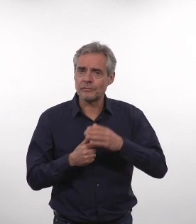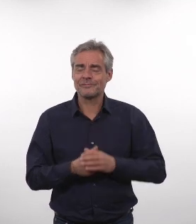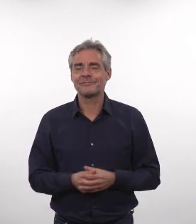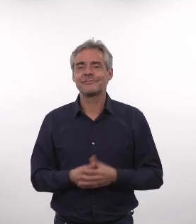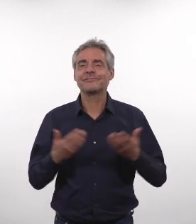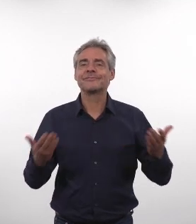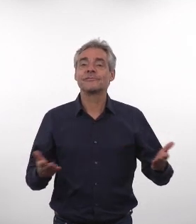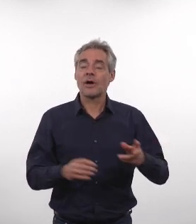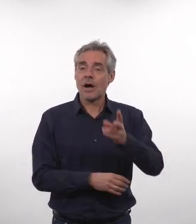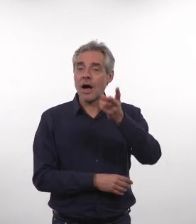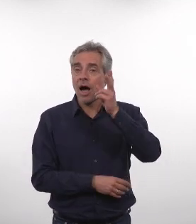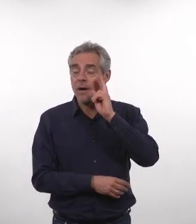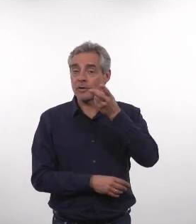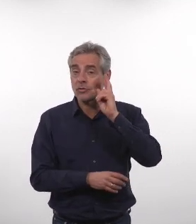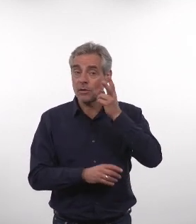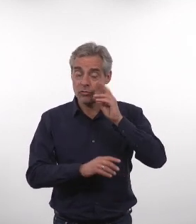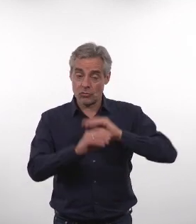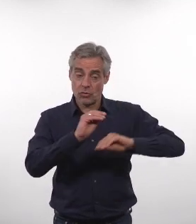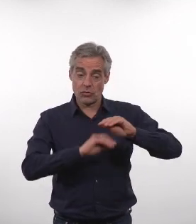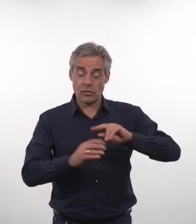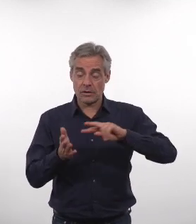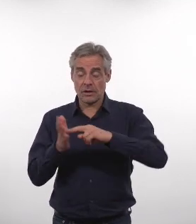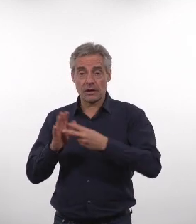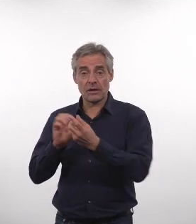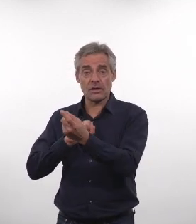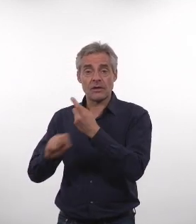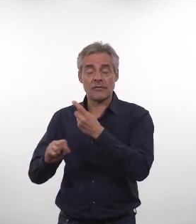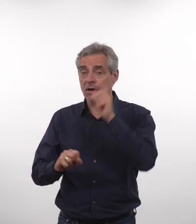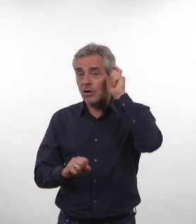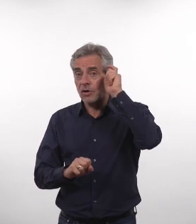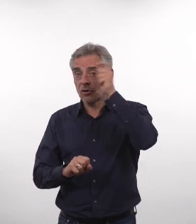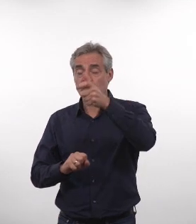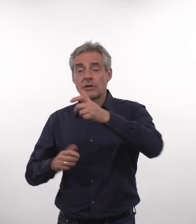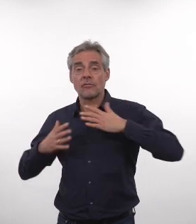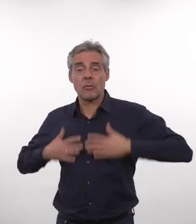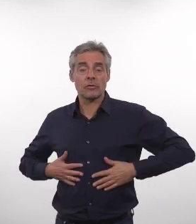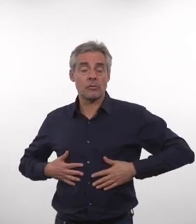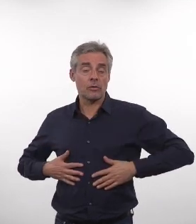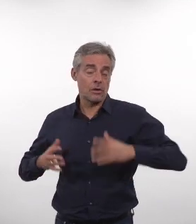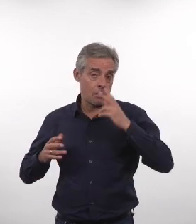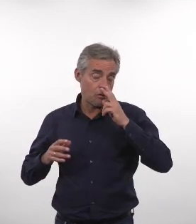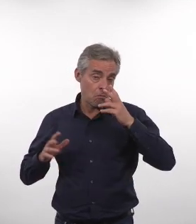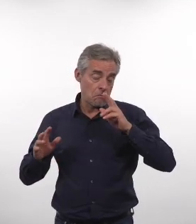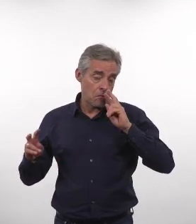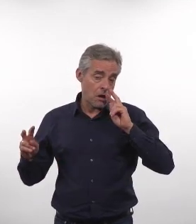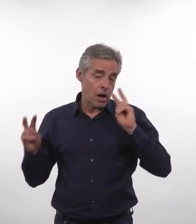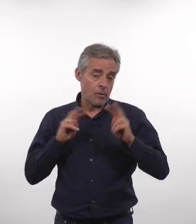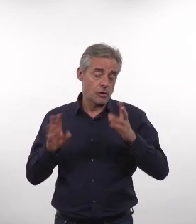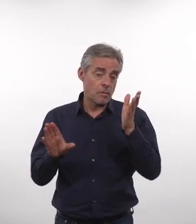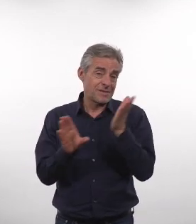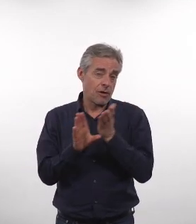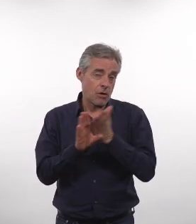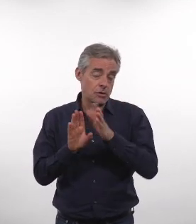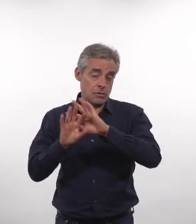Donc, l'habituation aux soins, c'est une technique qui est inspirée des techniques cognitivo-comportementales, qui est une approche psychologique